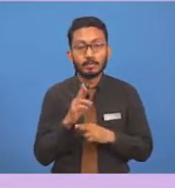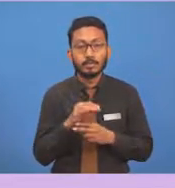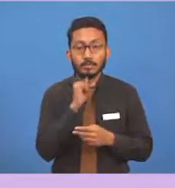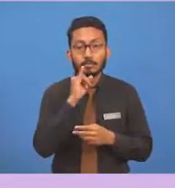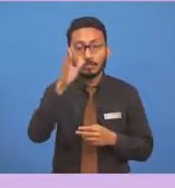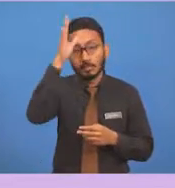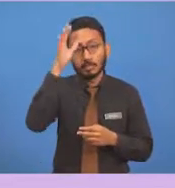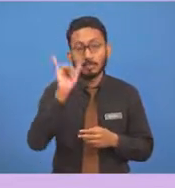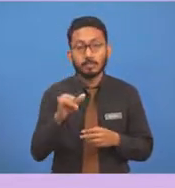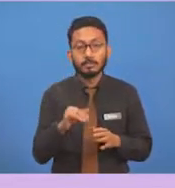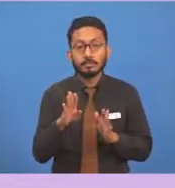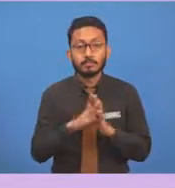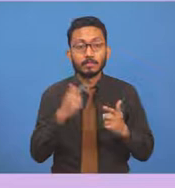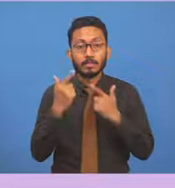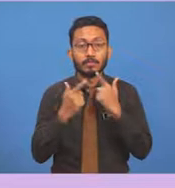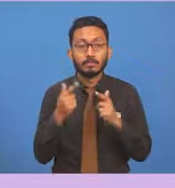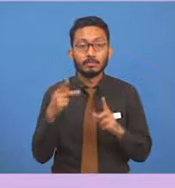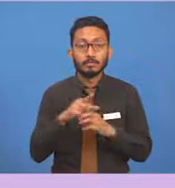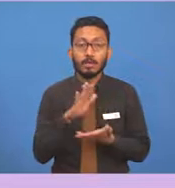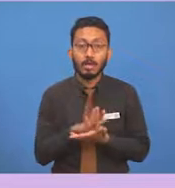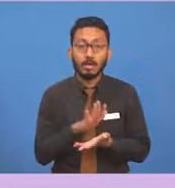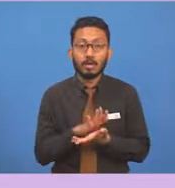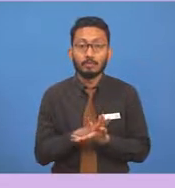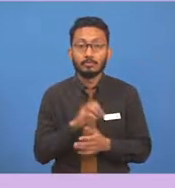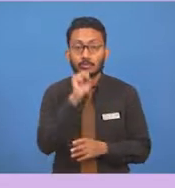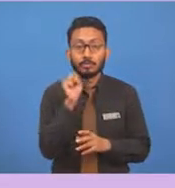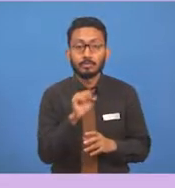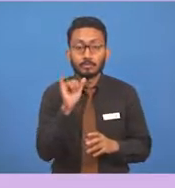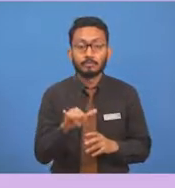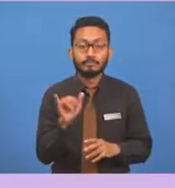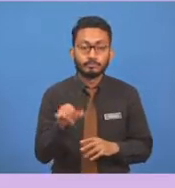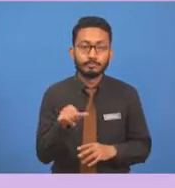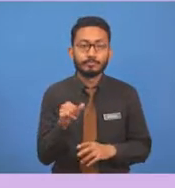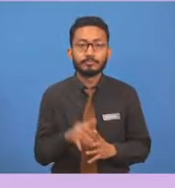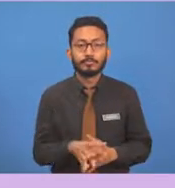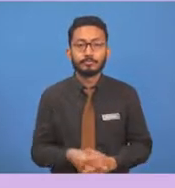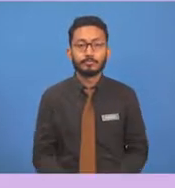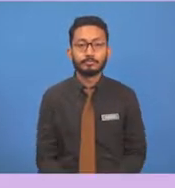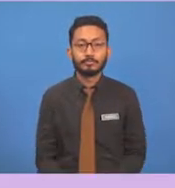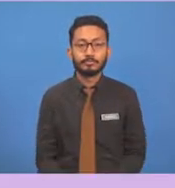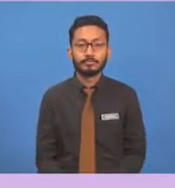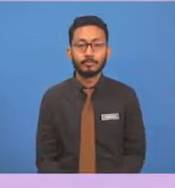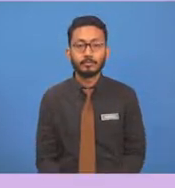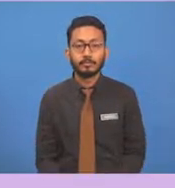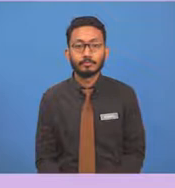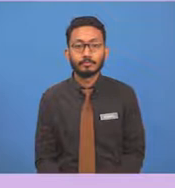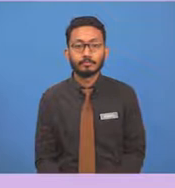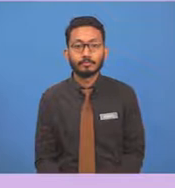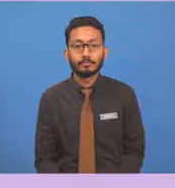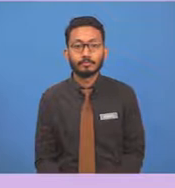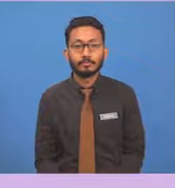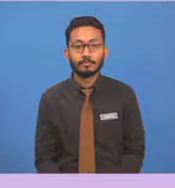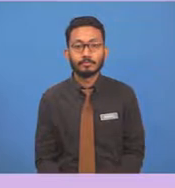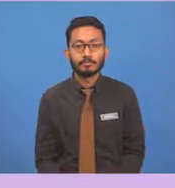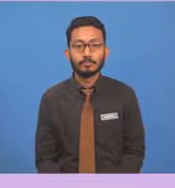ke sekolah? Bagus, murid-murid. Jawapannya, ya. Kita perlu menghormati ibu bapa